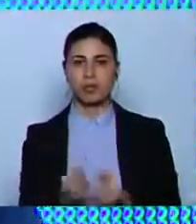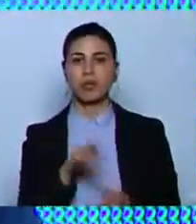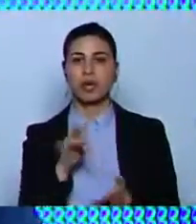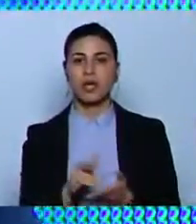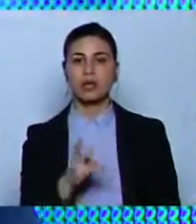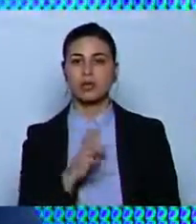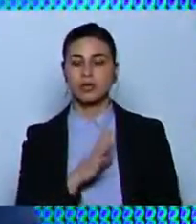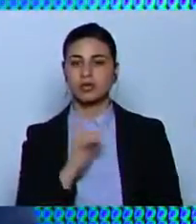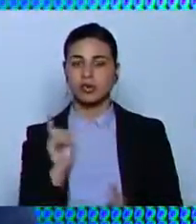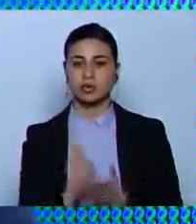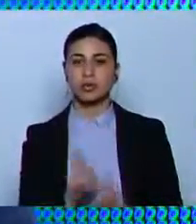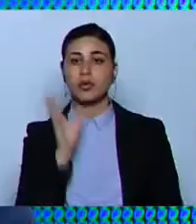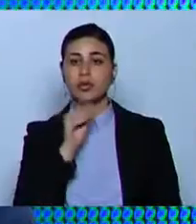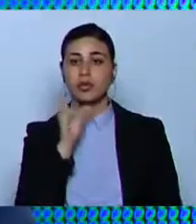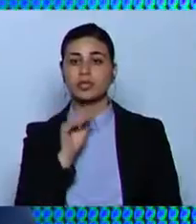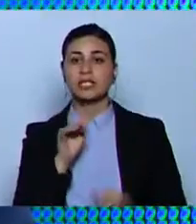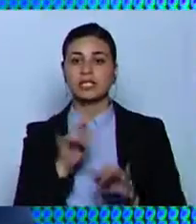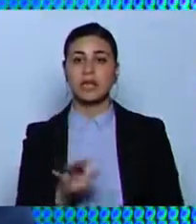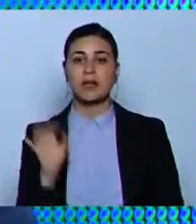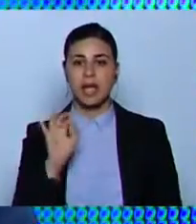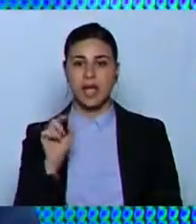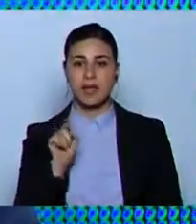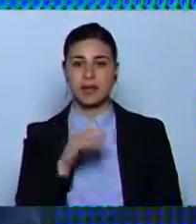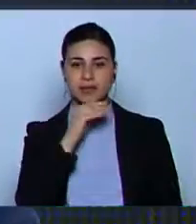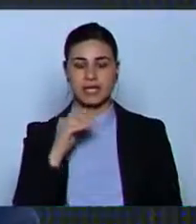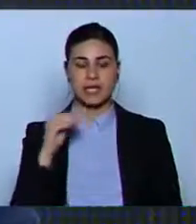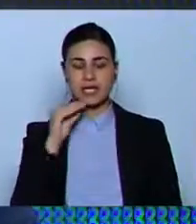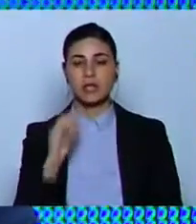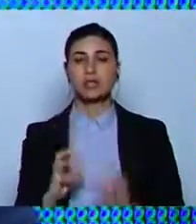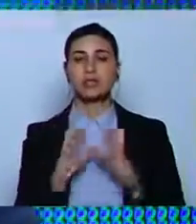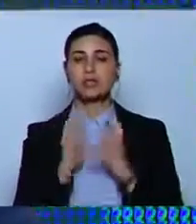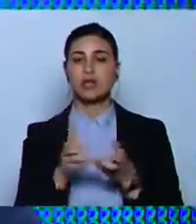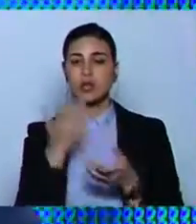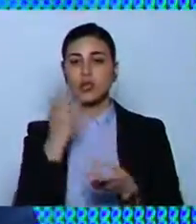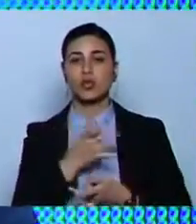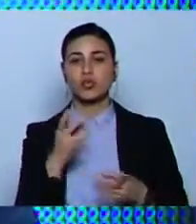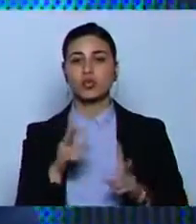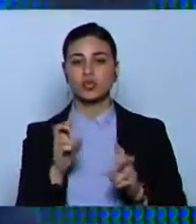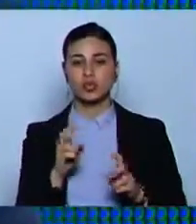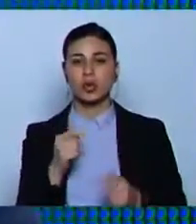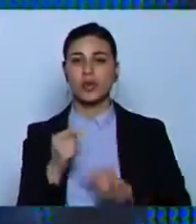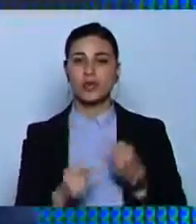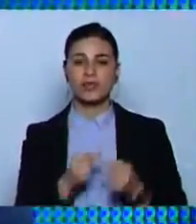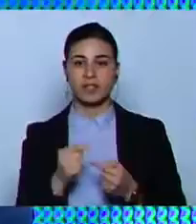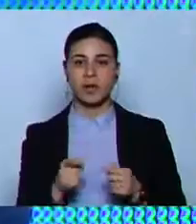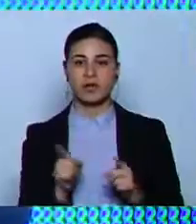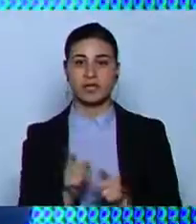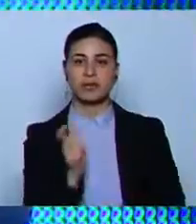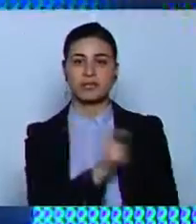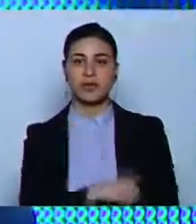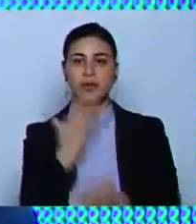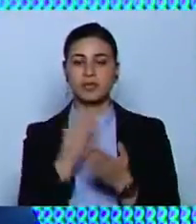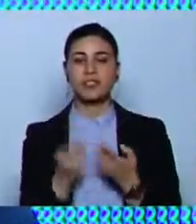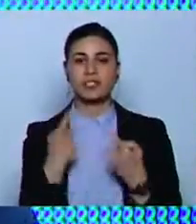სხვა გამოწვევები. მით უმეტეს, როცა საქმე ეხება მცხეთას. მაგრამ სოფლიო კულტურული მემკვიდრეობის წევრობა ჩვენ კიდევ სხვა